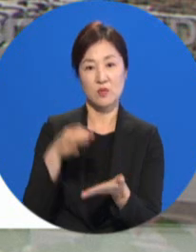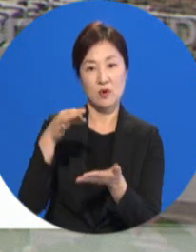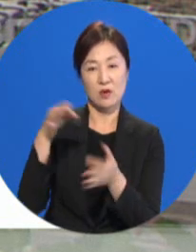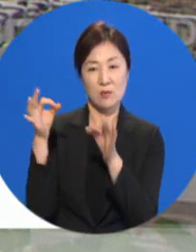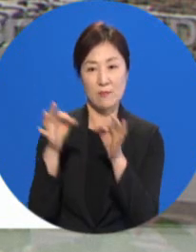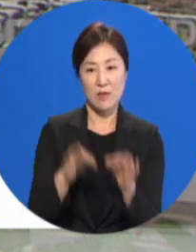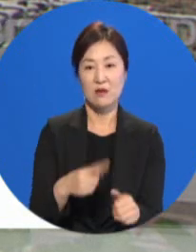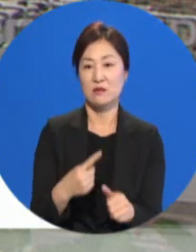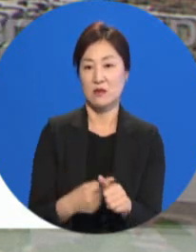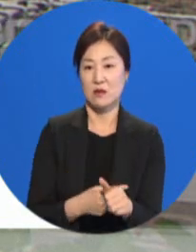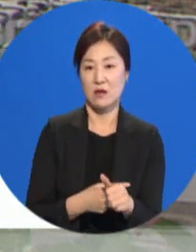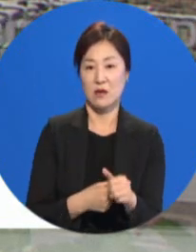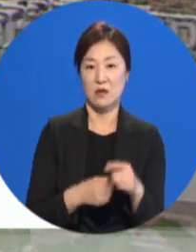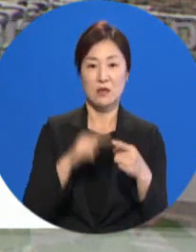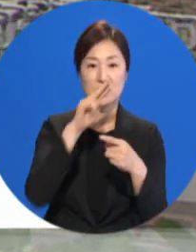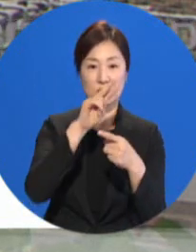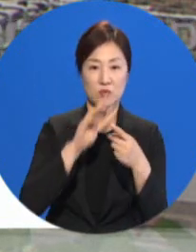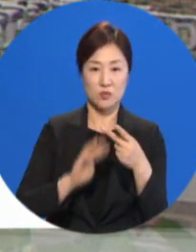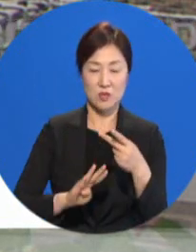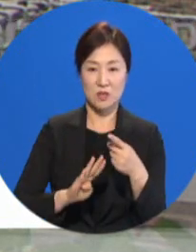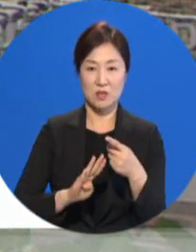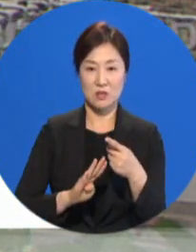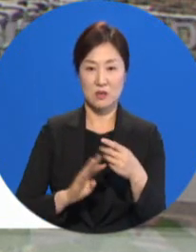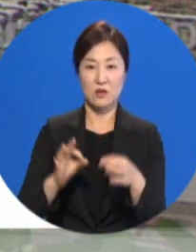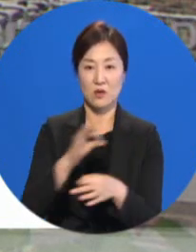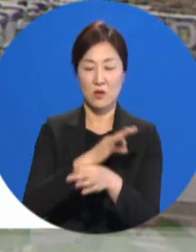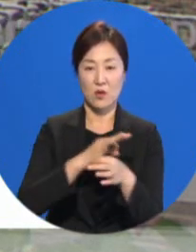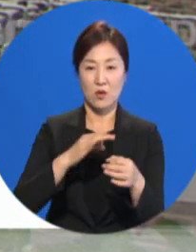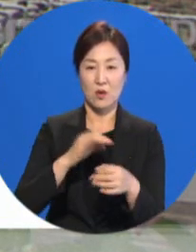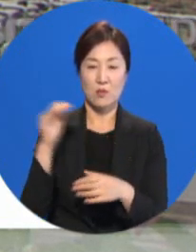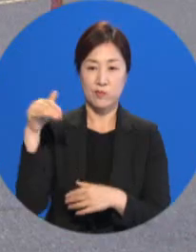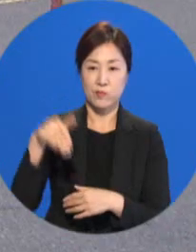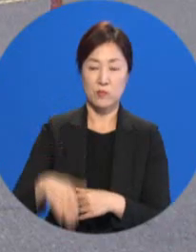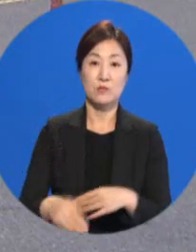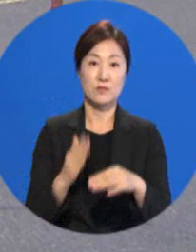경영 실적도 신통치 않습니다. 보도에 문영철 기자입니다.